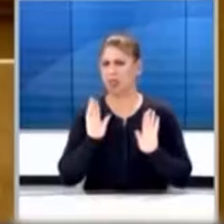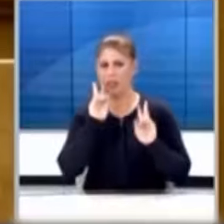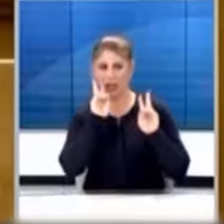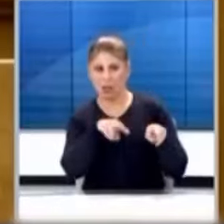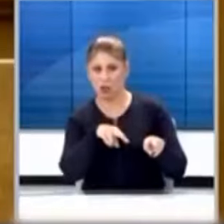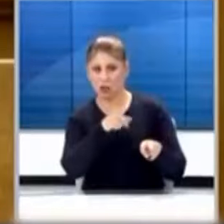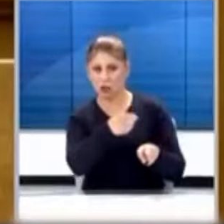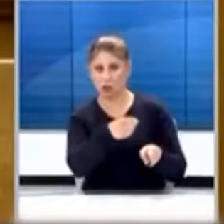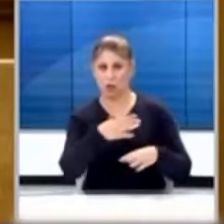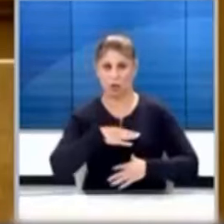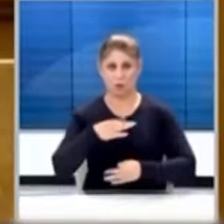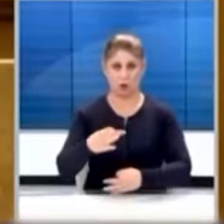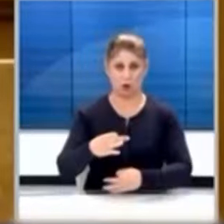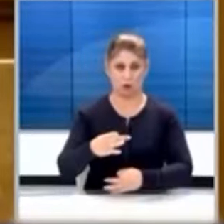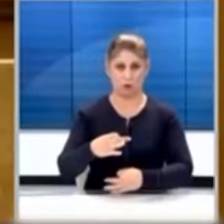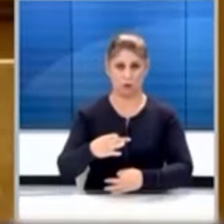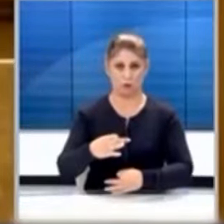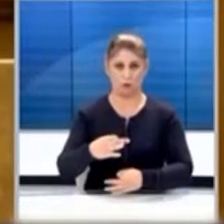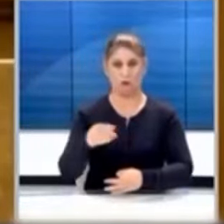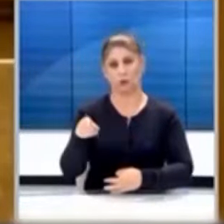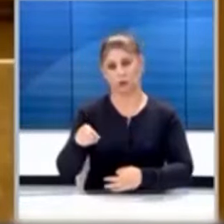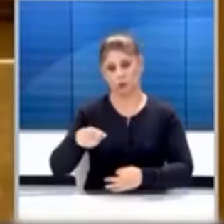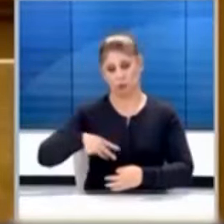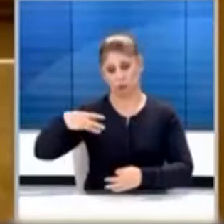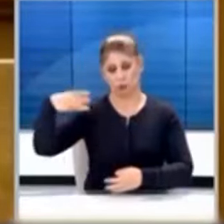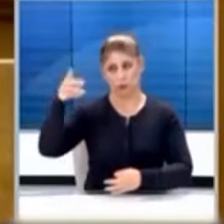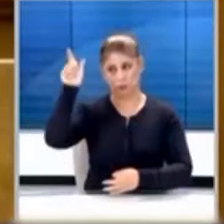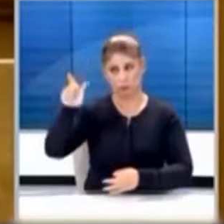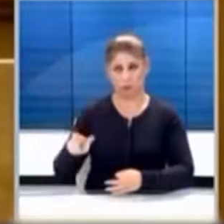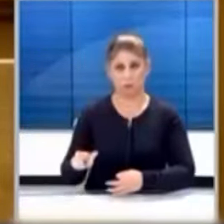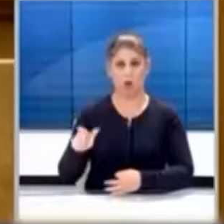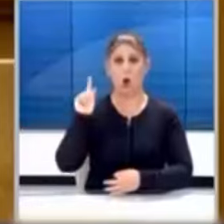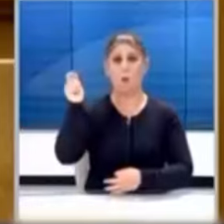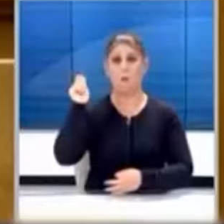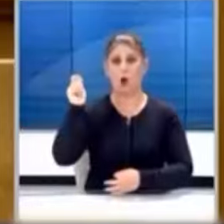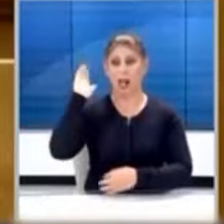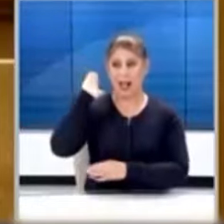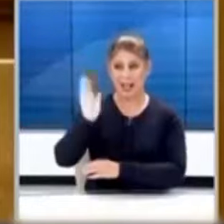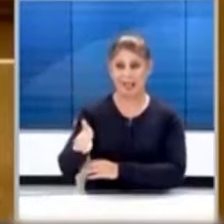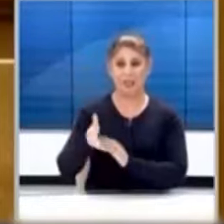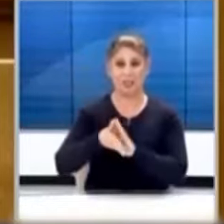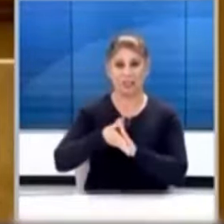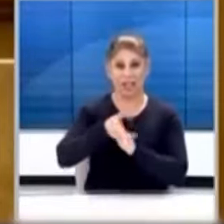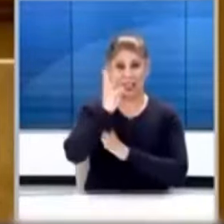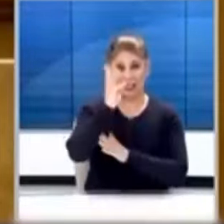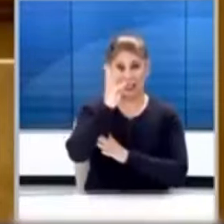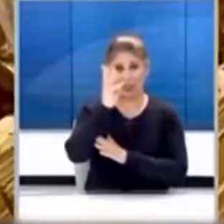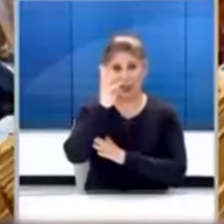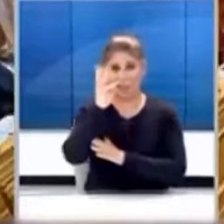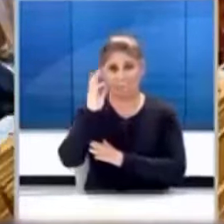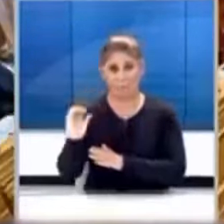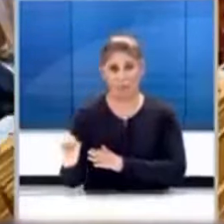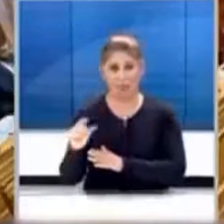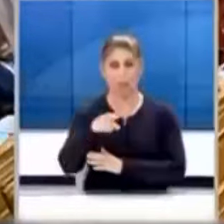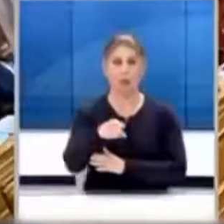Ανεβαίνει το θερμόμετρο στο εσωτερικό της Νέας Δημοκρατίας με τις αιχμές που άφησε από το βήμα της Βουλής ο Πρωθυπουργός. Η σκληρή απάντηση